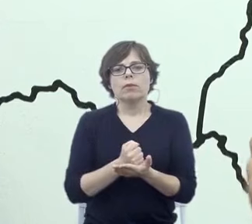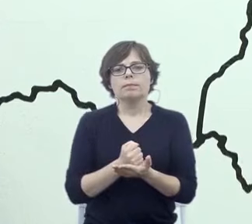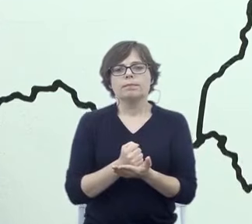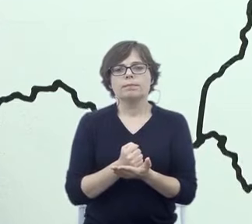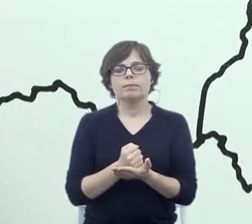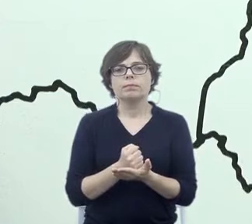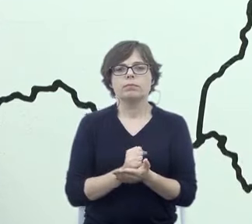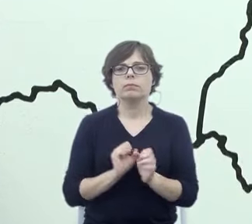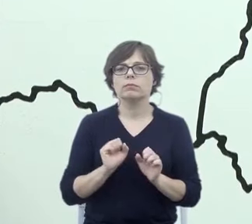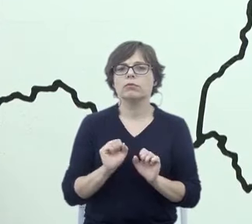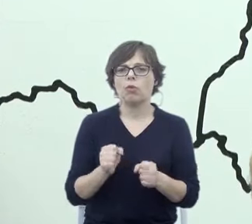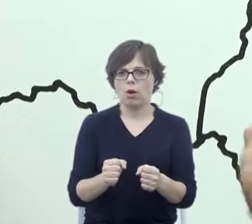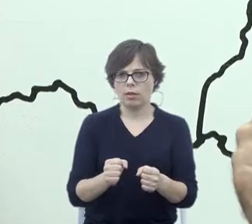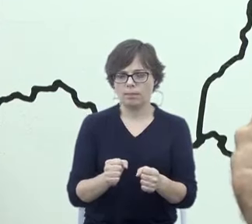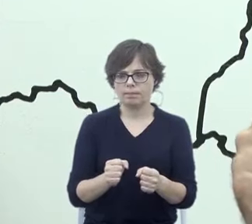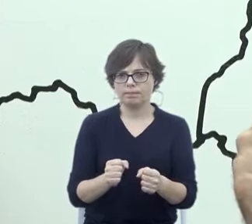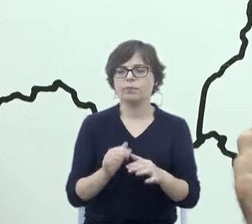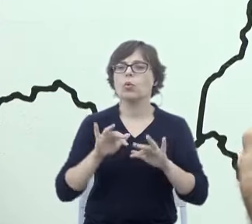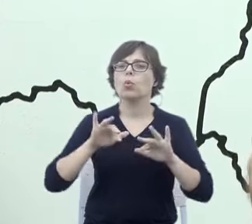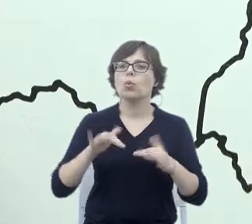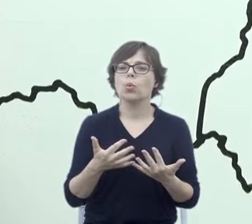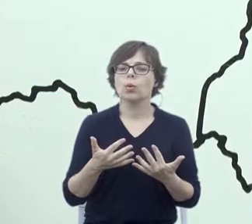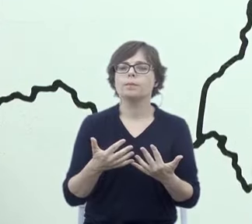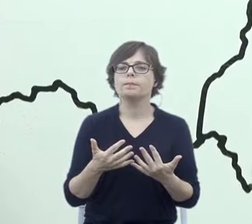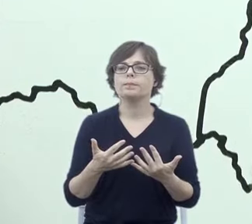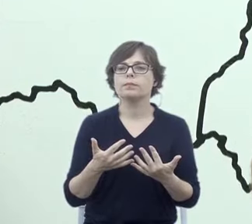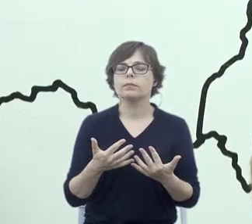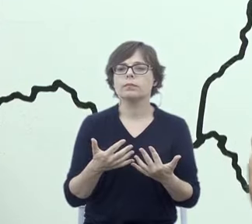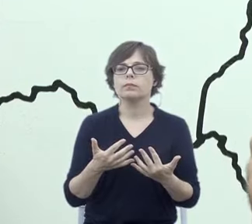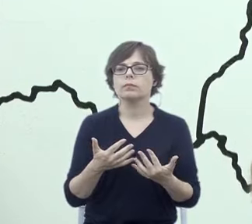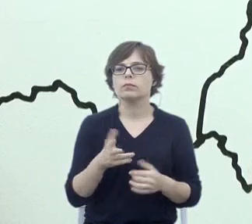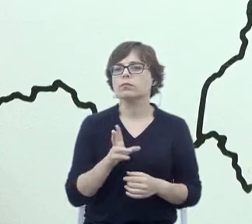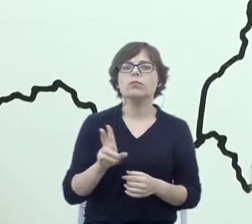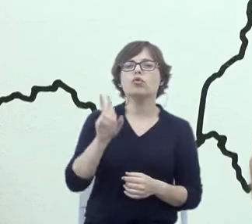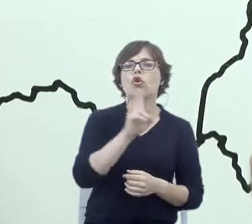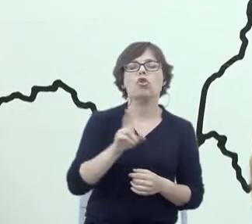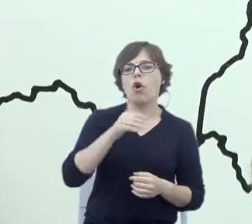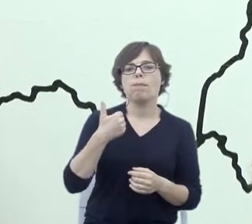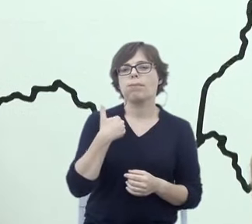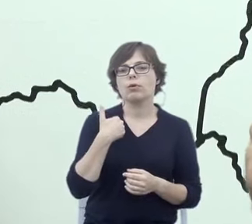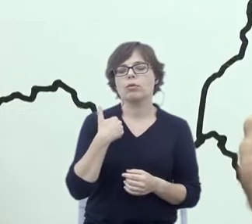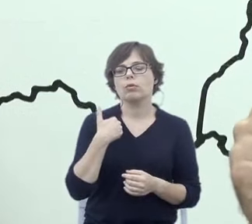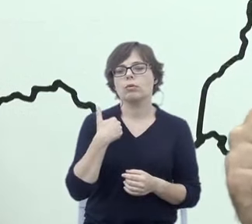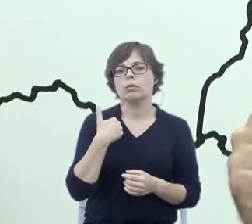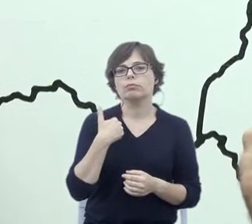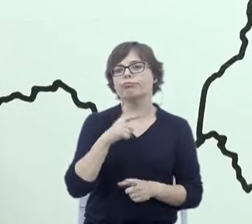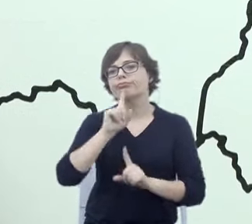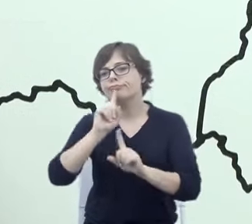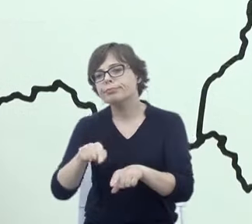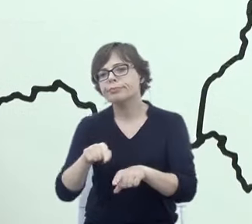działań, komu powierzono przede wszystkim